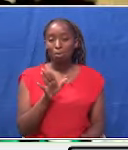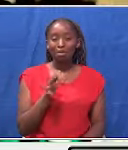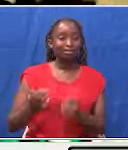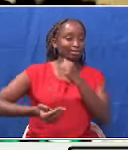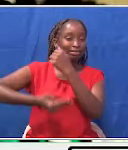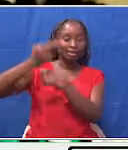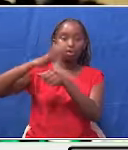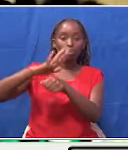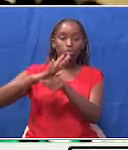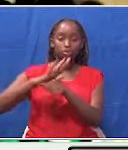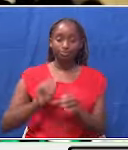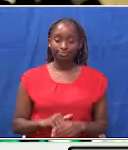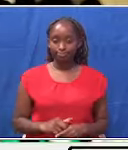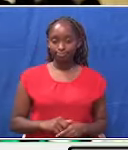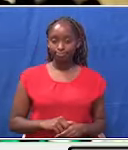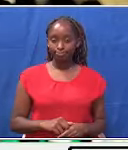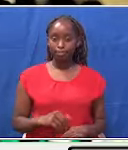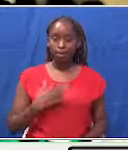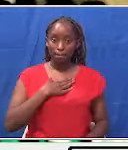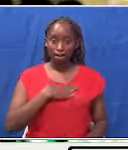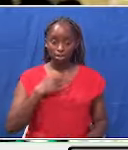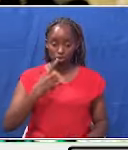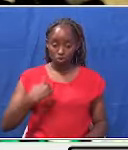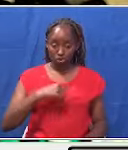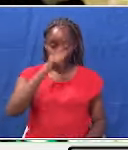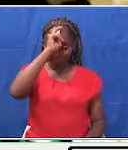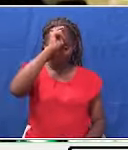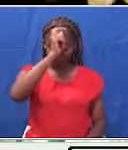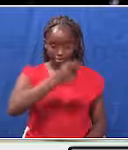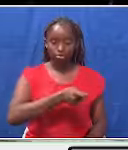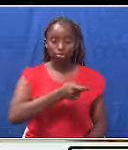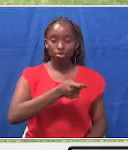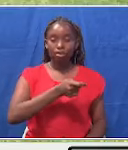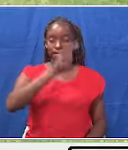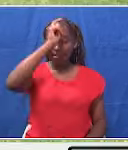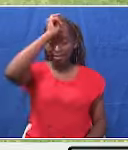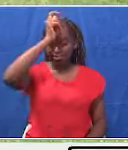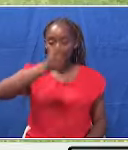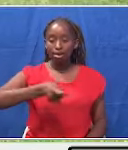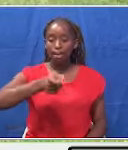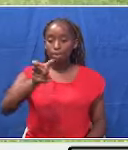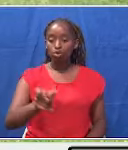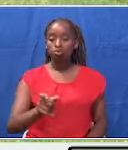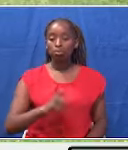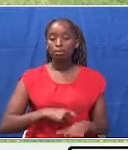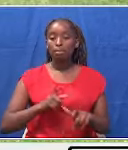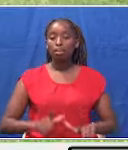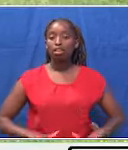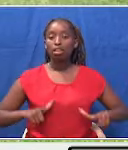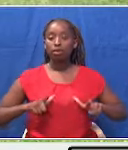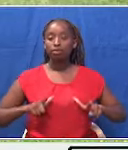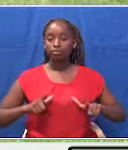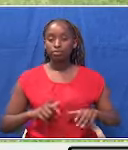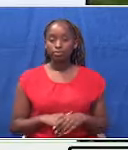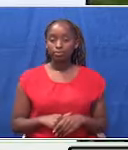Tafadhali, tuheshimu humanity, heshimu uhai wa mtu. Maziko ya mabaki ya mwili wa